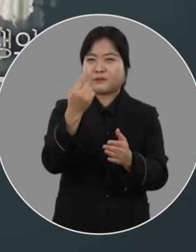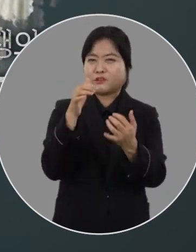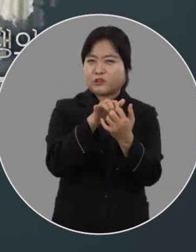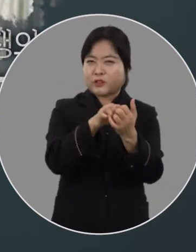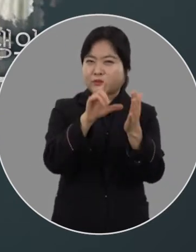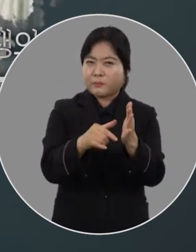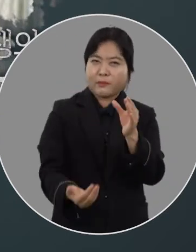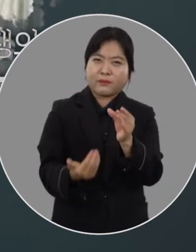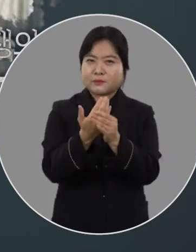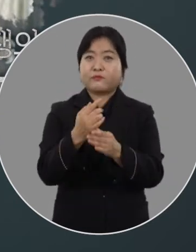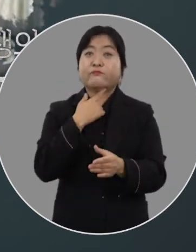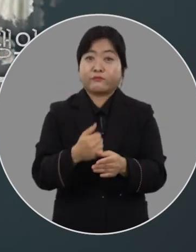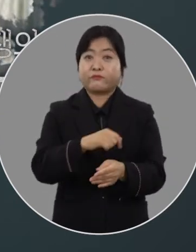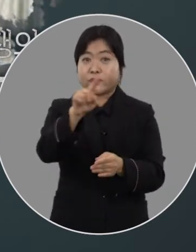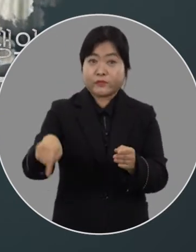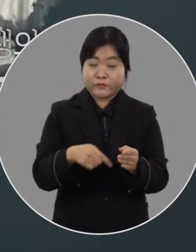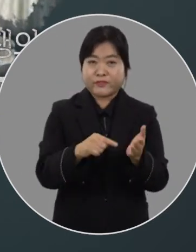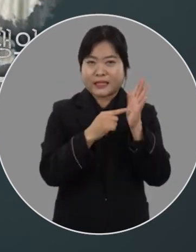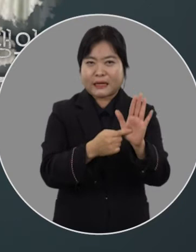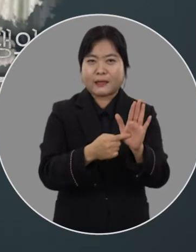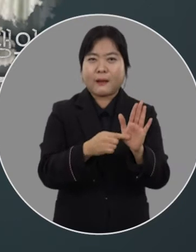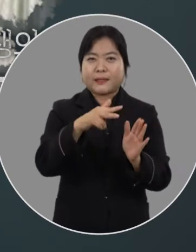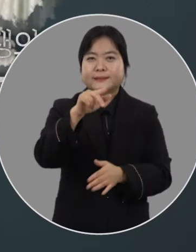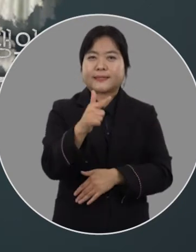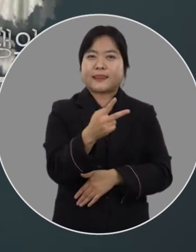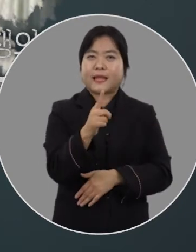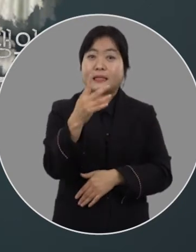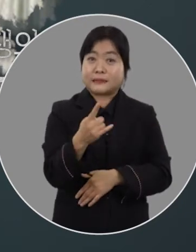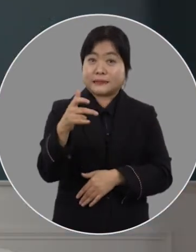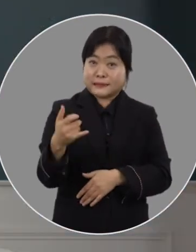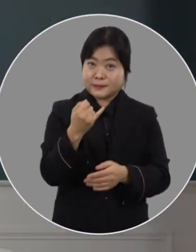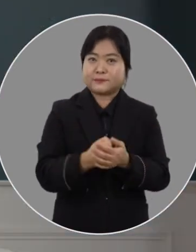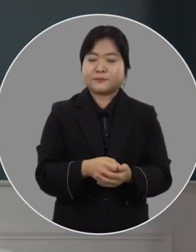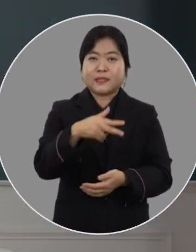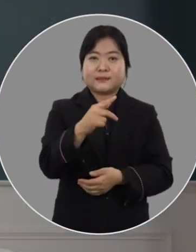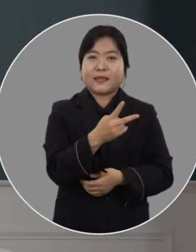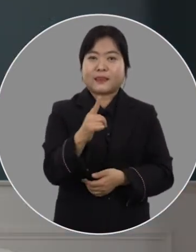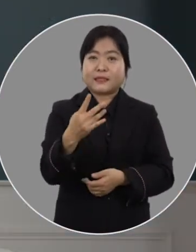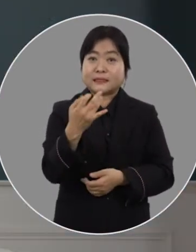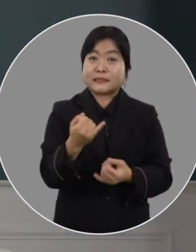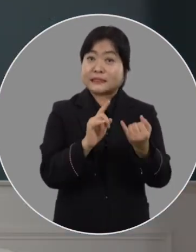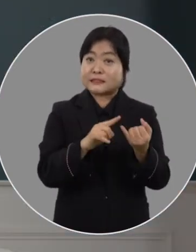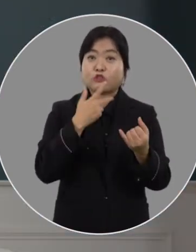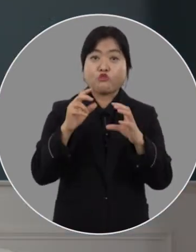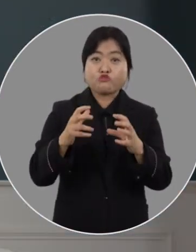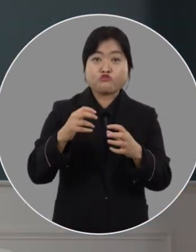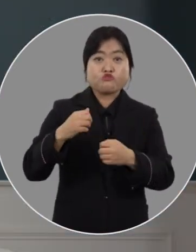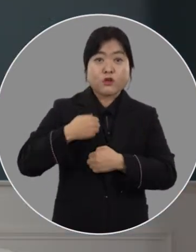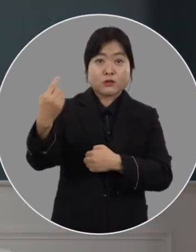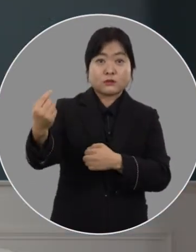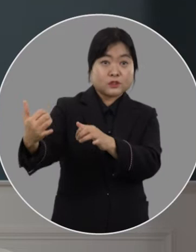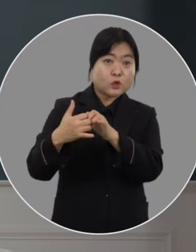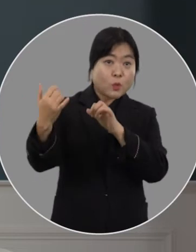벌어졌던 그러한 사태에 의해서 나타난 것이 바로 잔다르크였는데요. 이 잔다르크는 영국군이 쳐들어와서